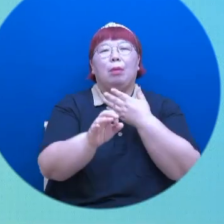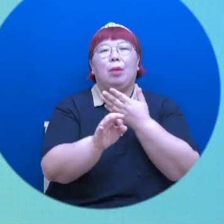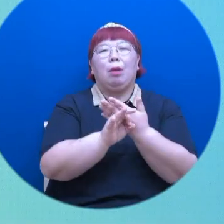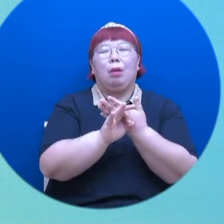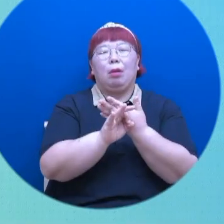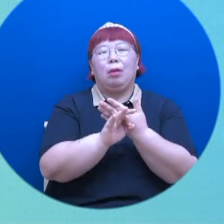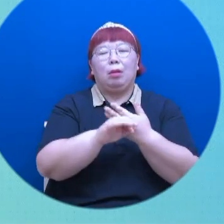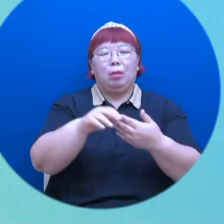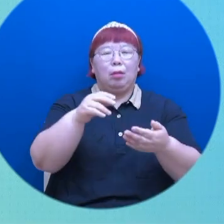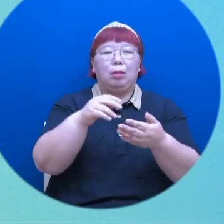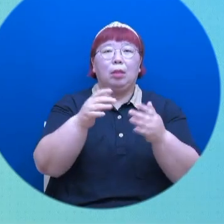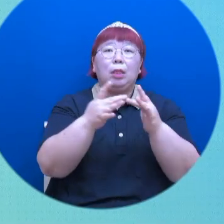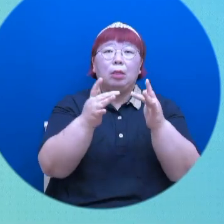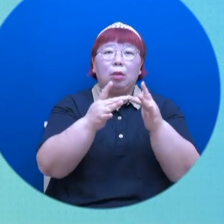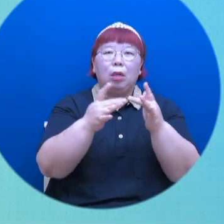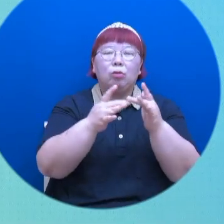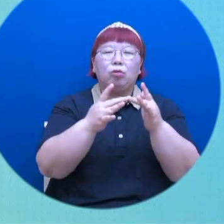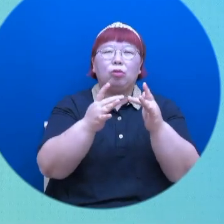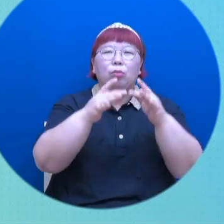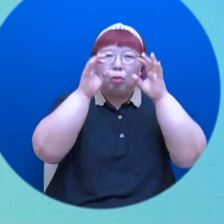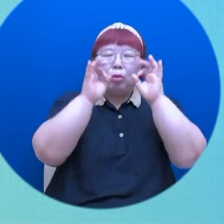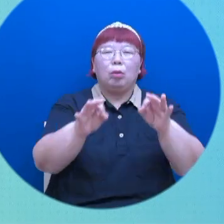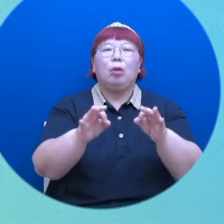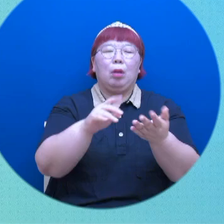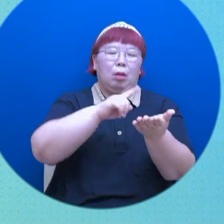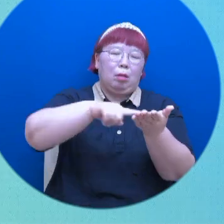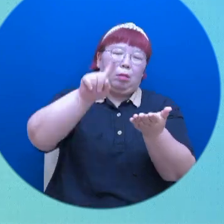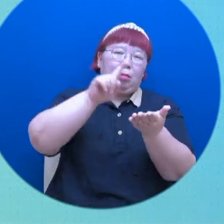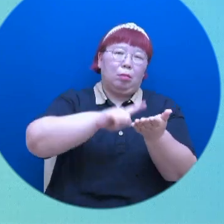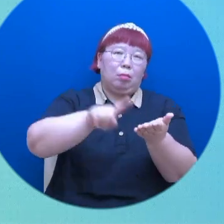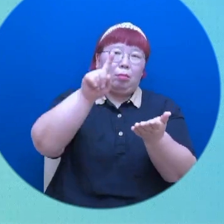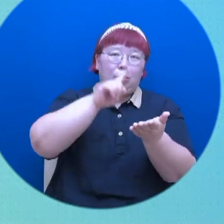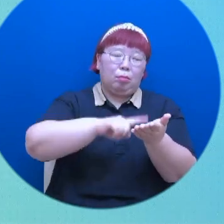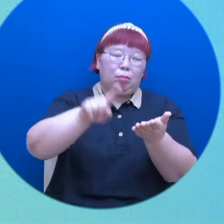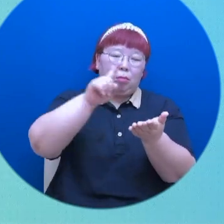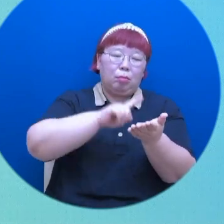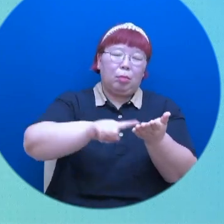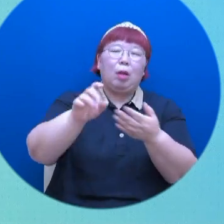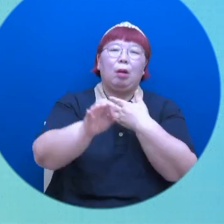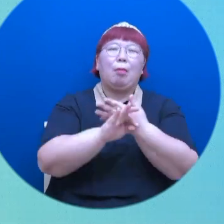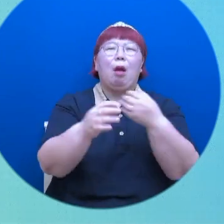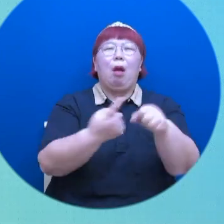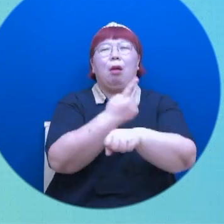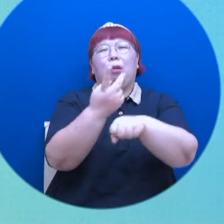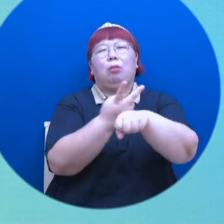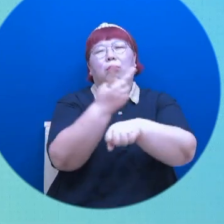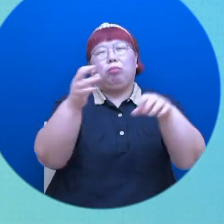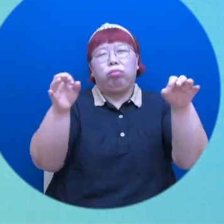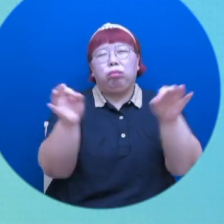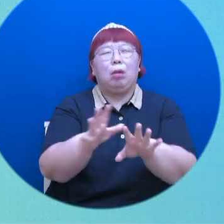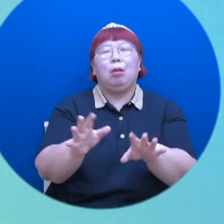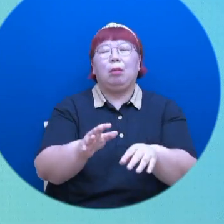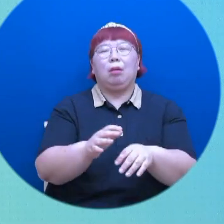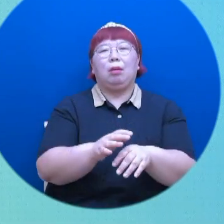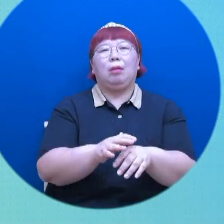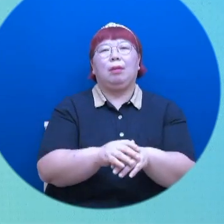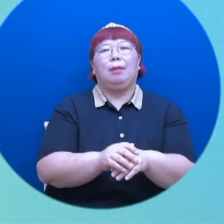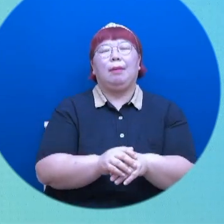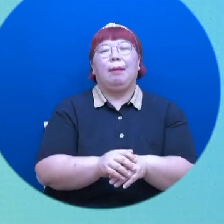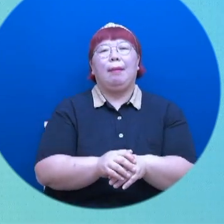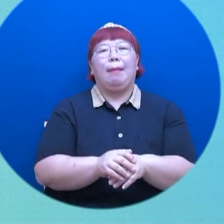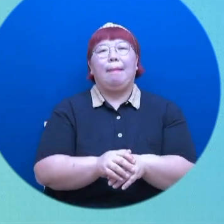보고 있어요. 하나 둘씩 넘기다 보면 한두 시간 금방 지나갑니다. 여러분,